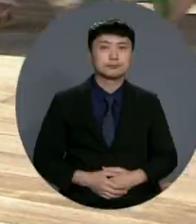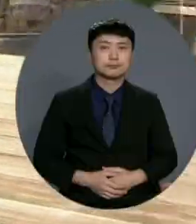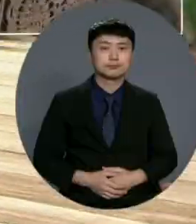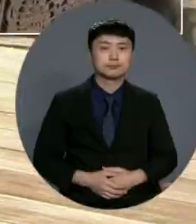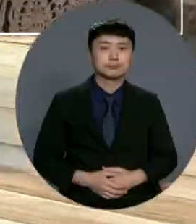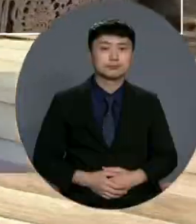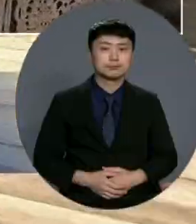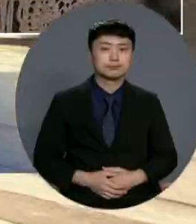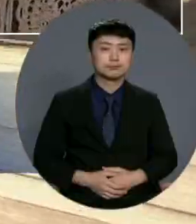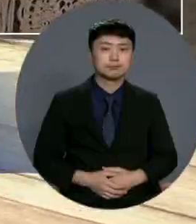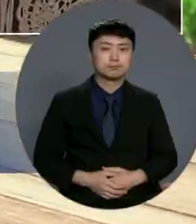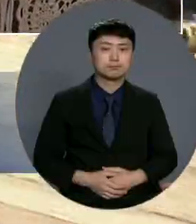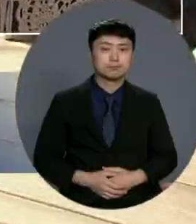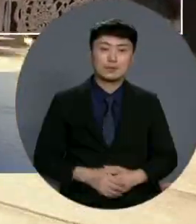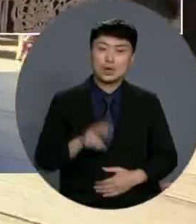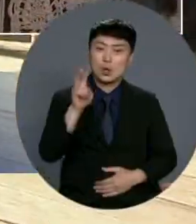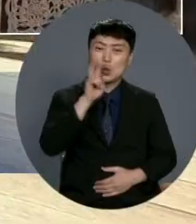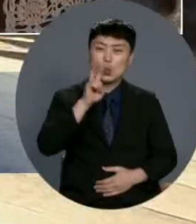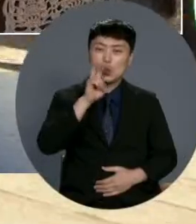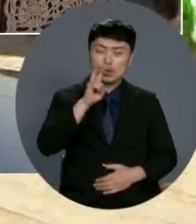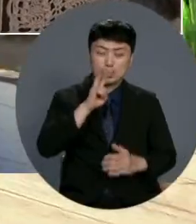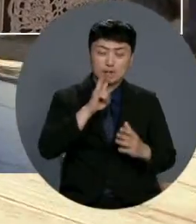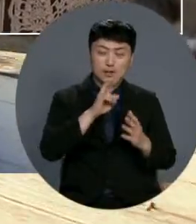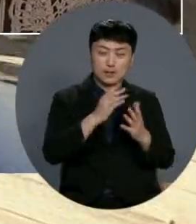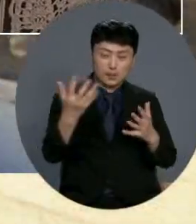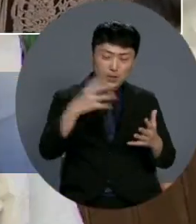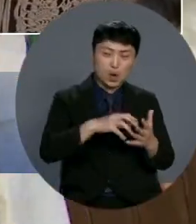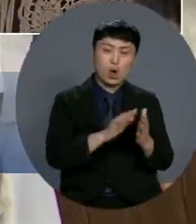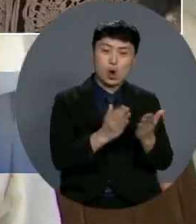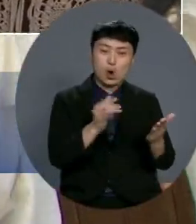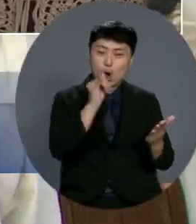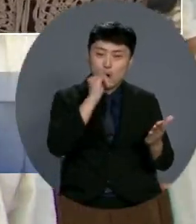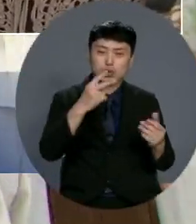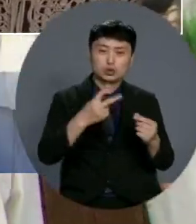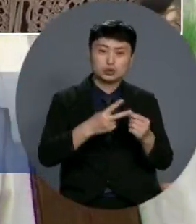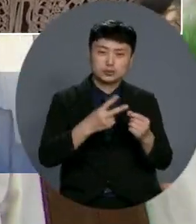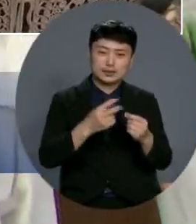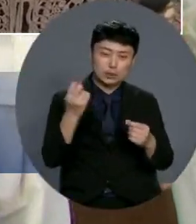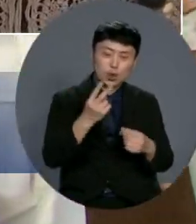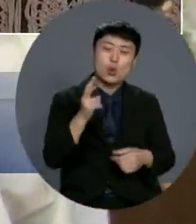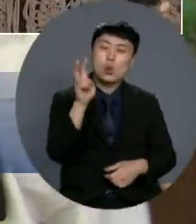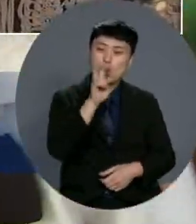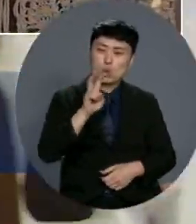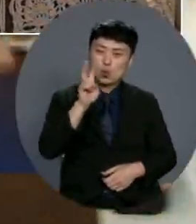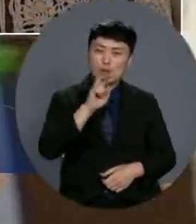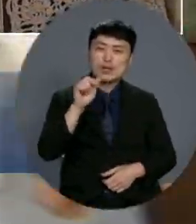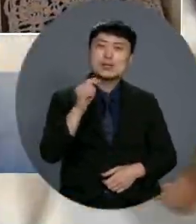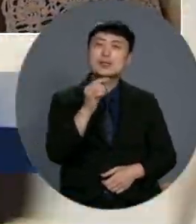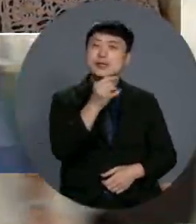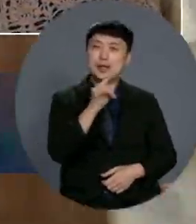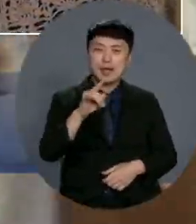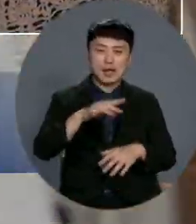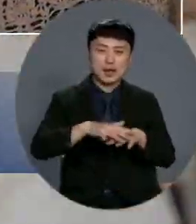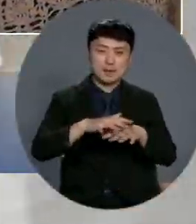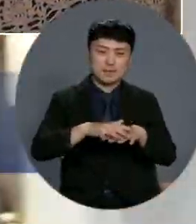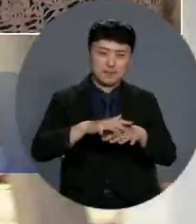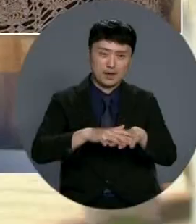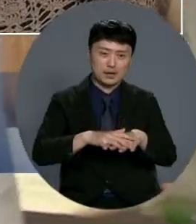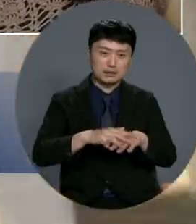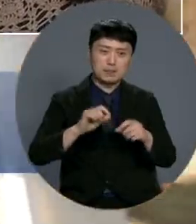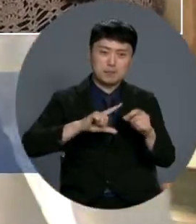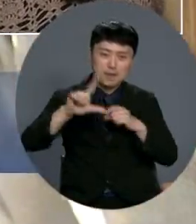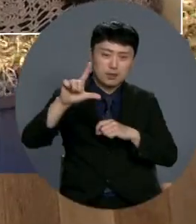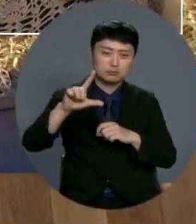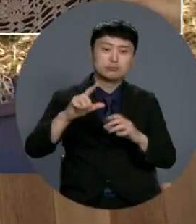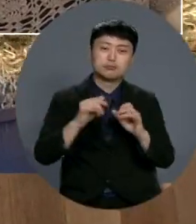어머니를 넣은 그 책을 만들었고요. 두 번째는 다시 부르는 흥해 농요 해서 우리가 대다수 우리 이렇게 주민분들이